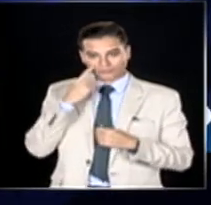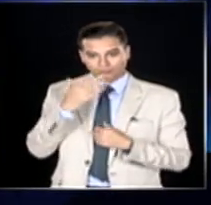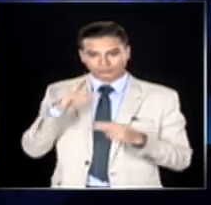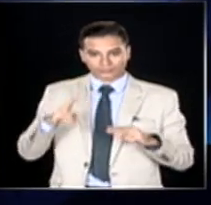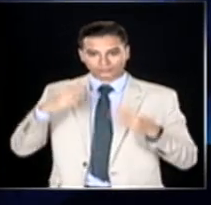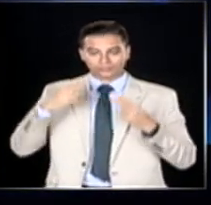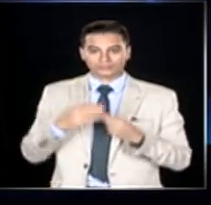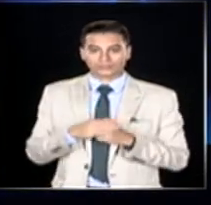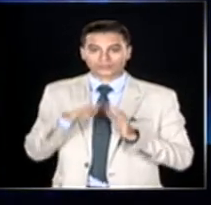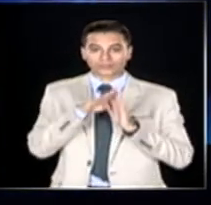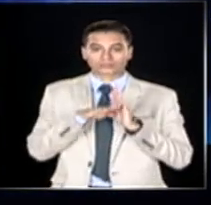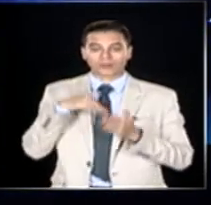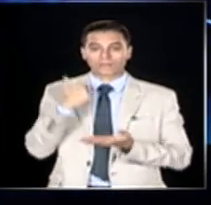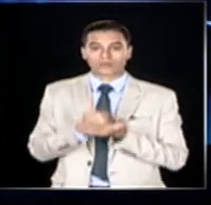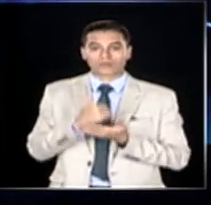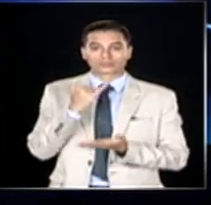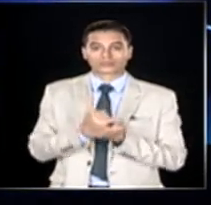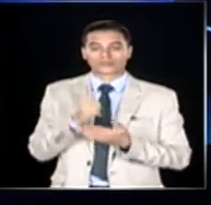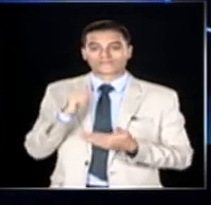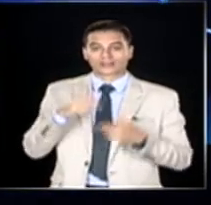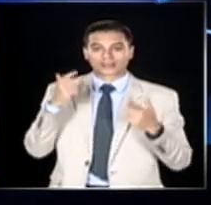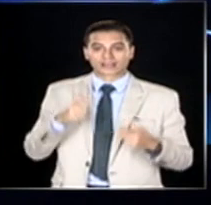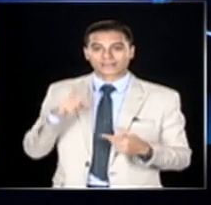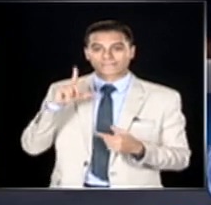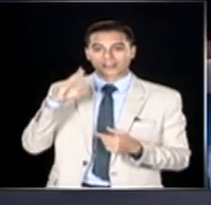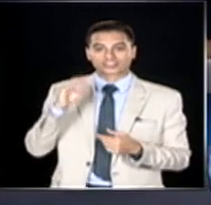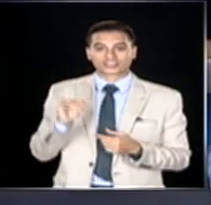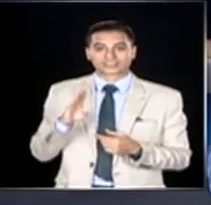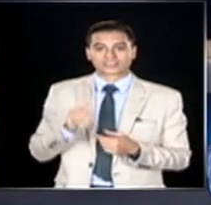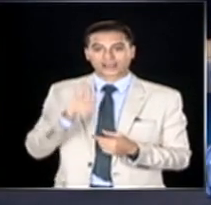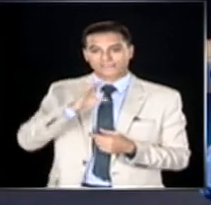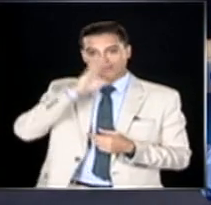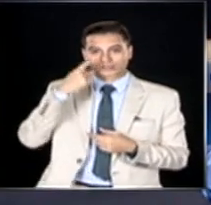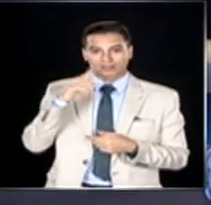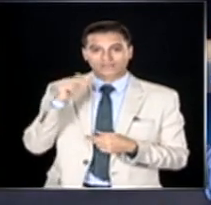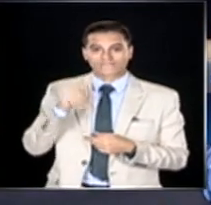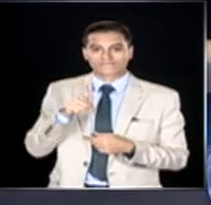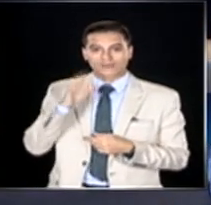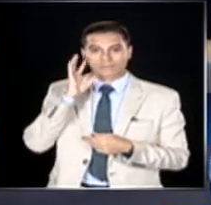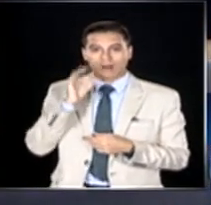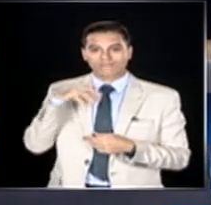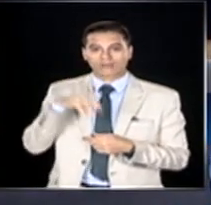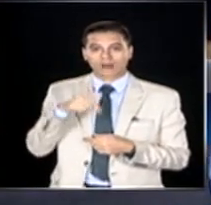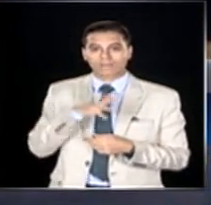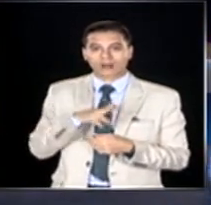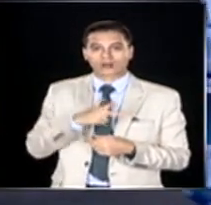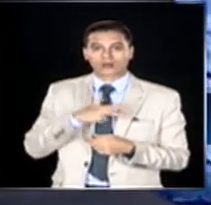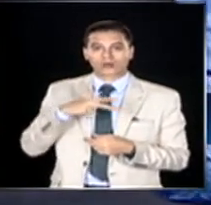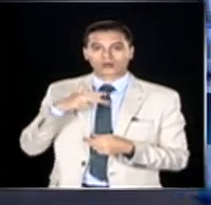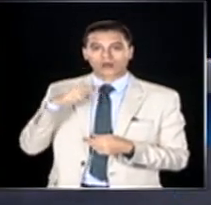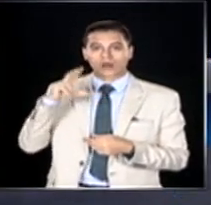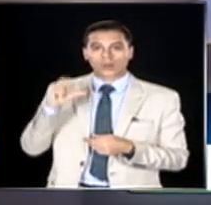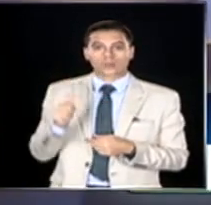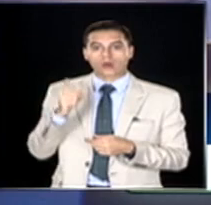كاونتر. ما هو نظام الحكم في دولة بلجيكا؟ ملكي. صح. في أي قارة يقع نهر اللوار؟ أوروبا.